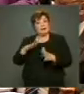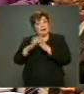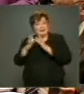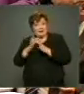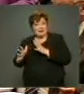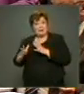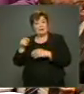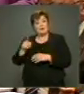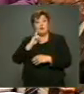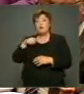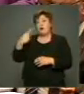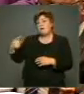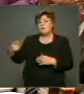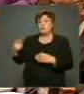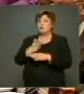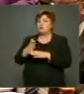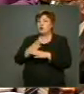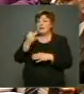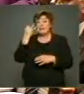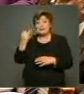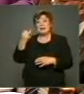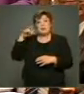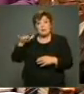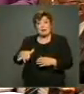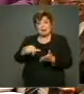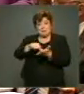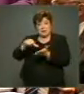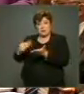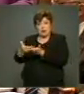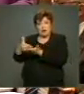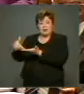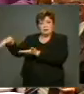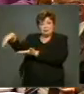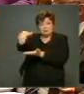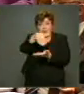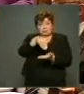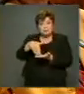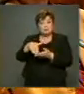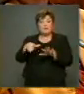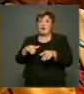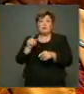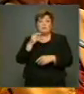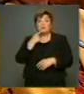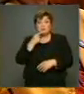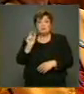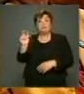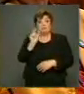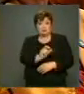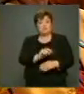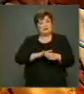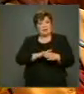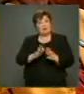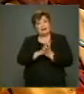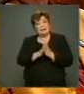kerätään vuosittain noin 7 miljardia maksuhin, mutta vain rippeitä käytetään liikenteen kehittämiseen ja